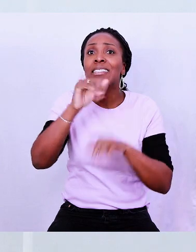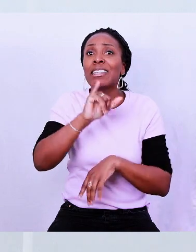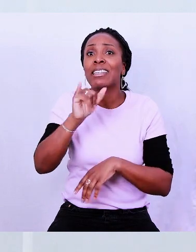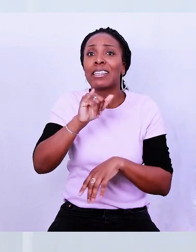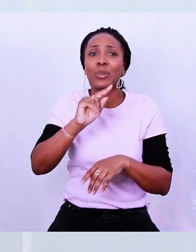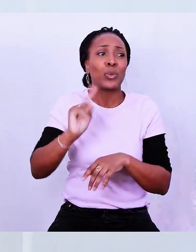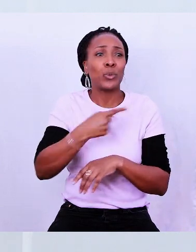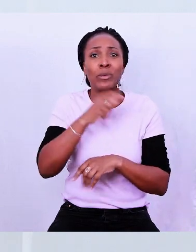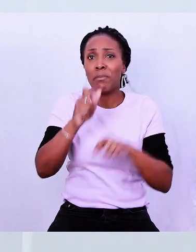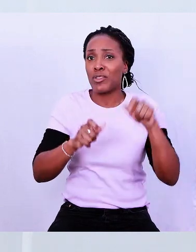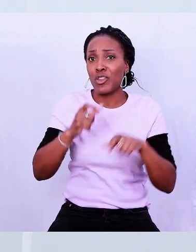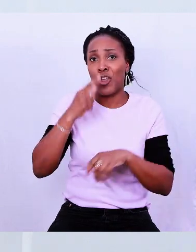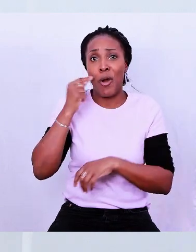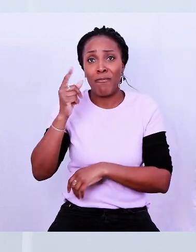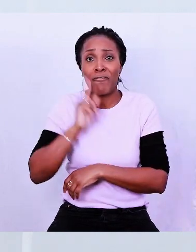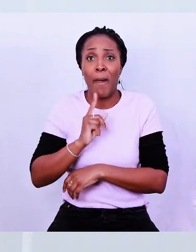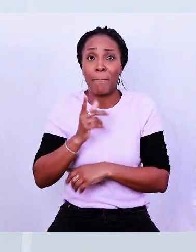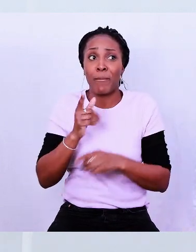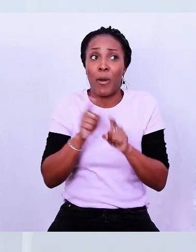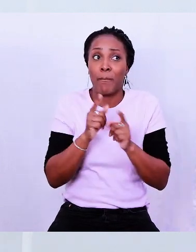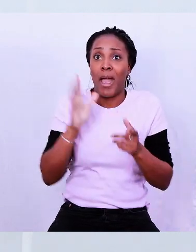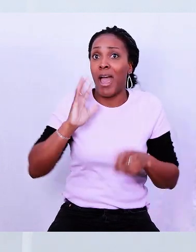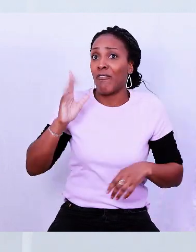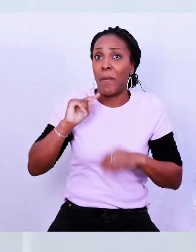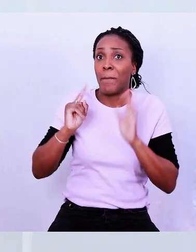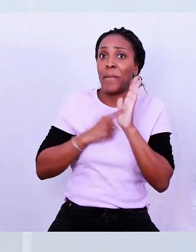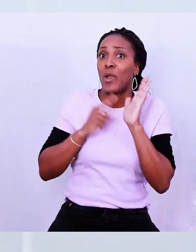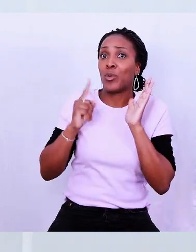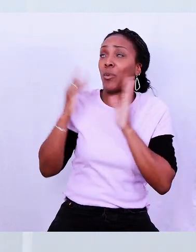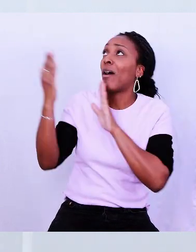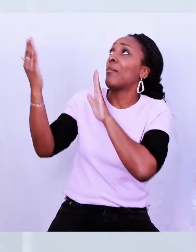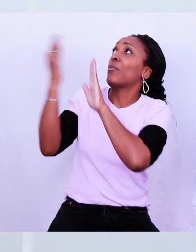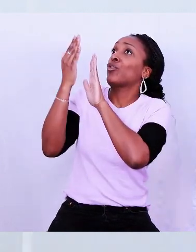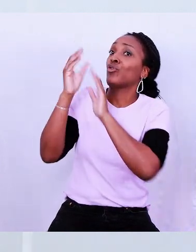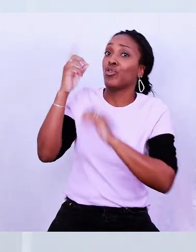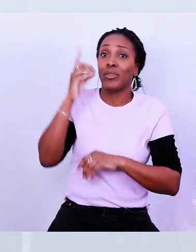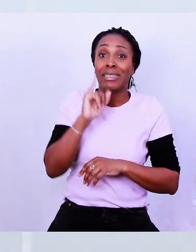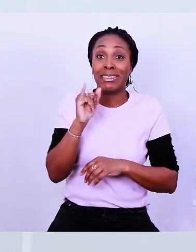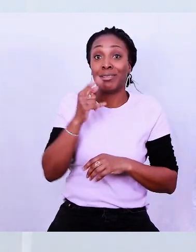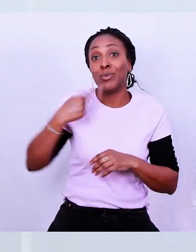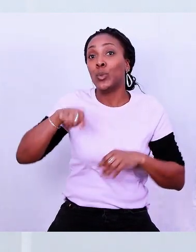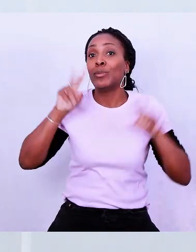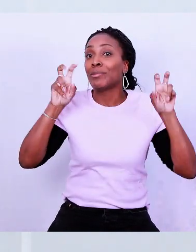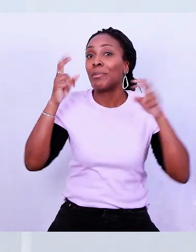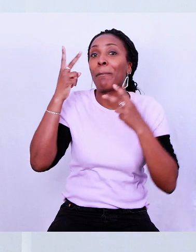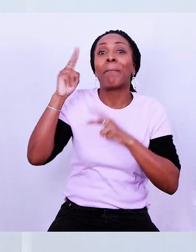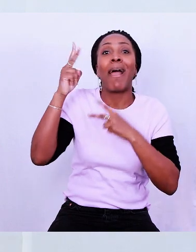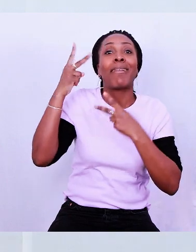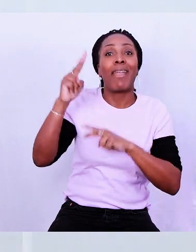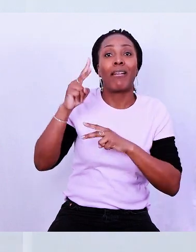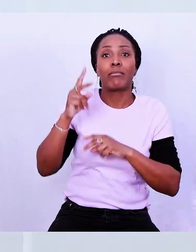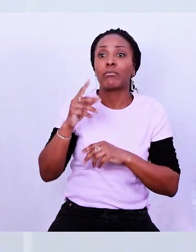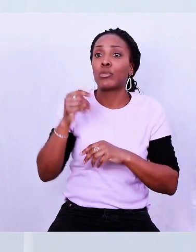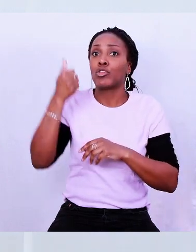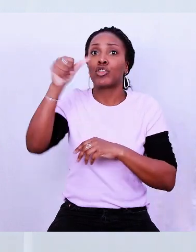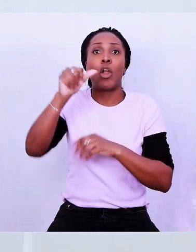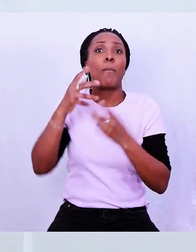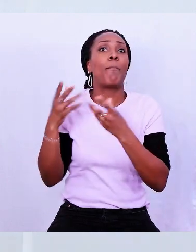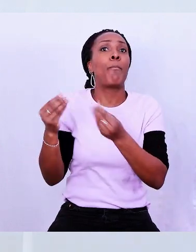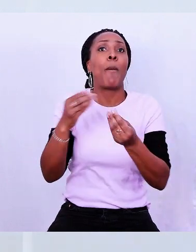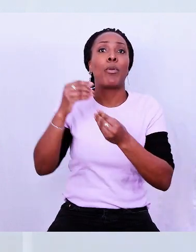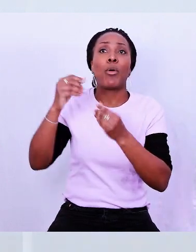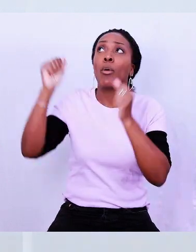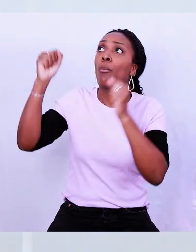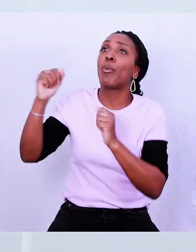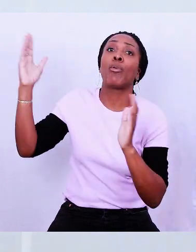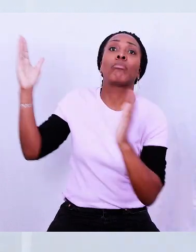ceux et celles qui n'avaient même pas le droit de s'approcher de Dieu avant, nous les païens. C'était le peuple juif qui était désigné pour ça, qui